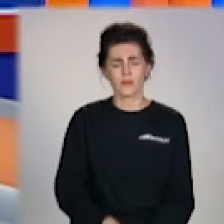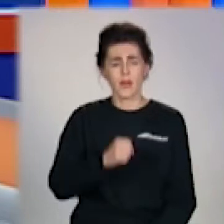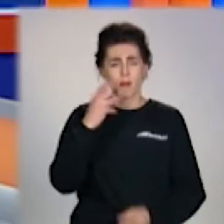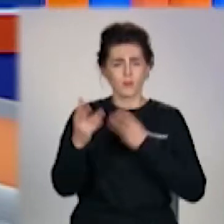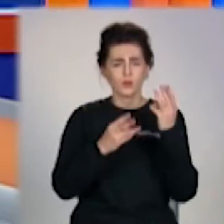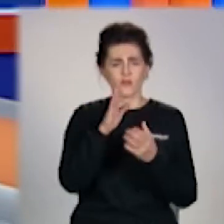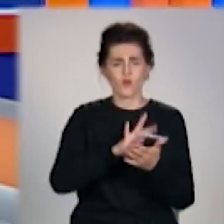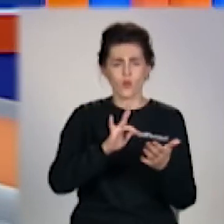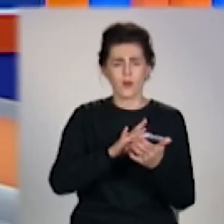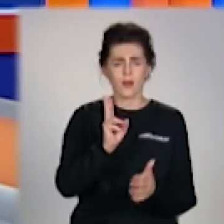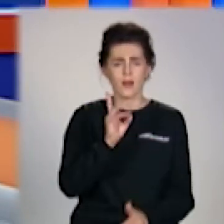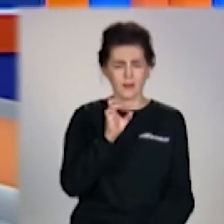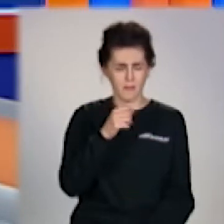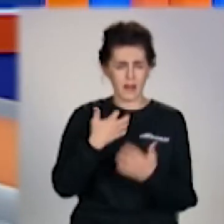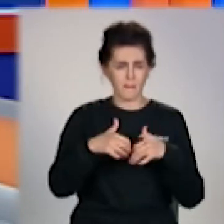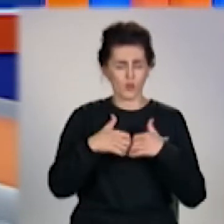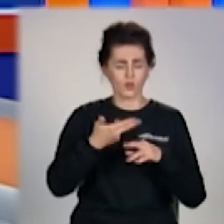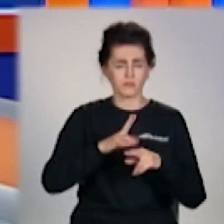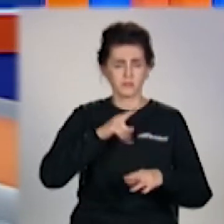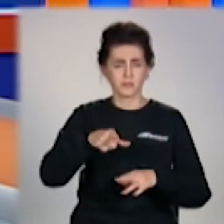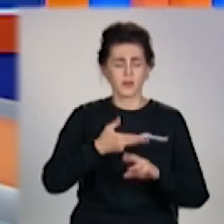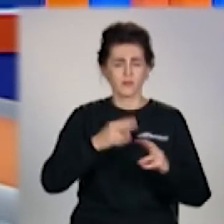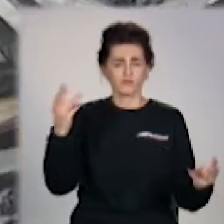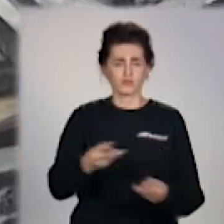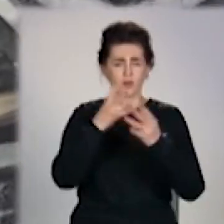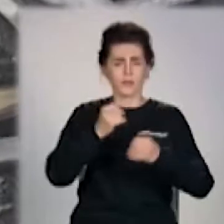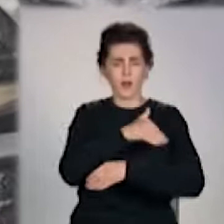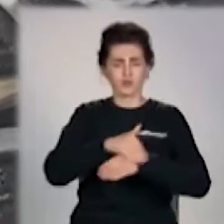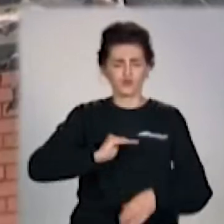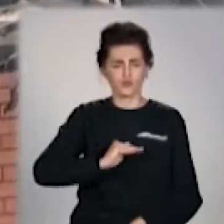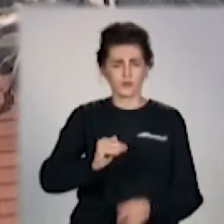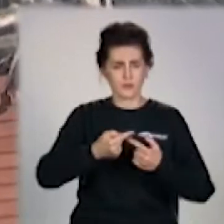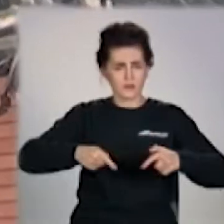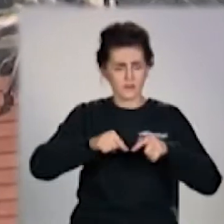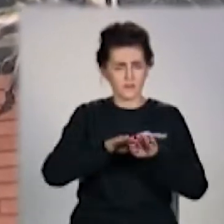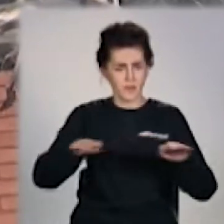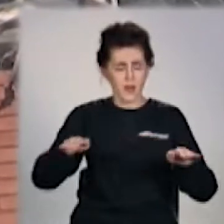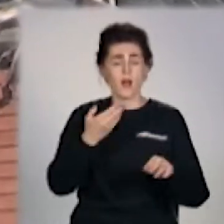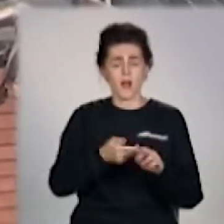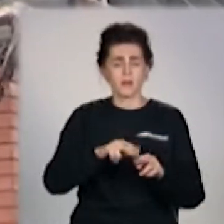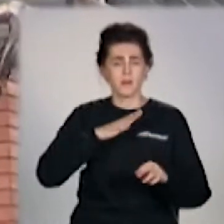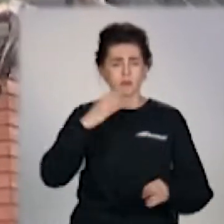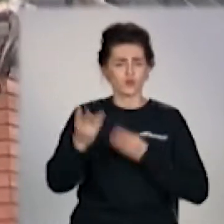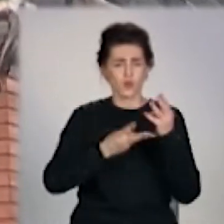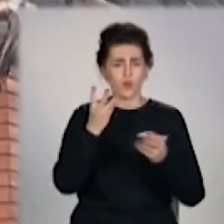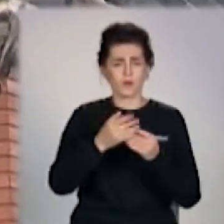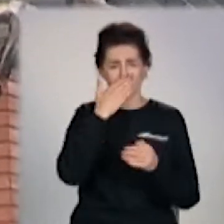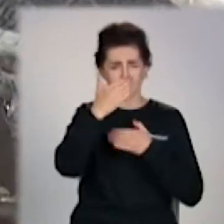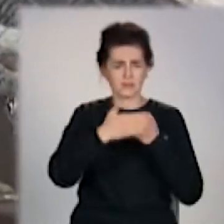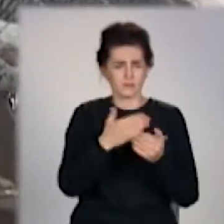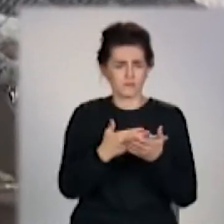Пожежа в Краматорську палала в будинку на одній з вулиць приватного сектора. Рятувальники гасили загоряння майже